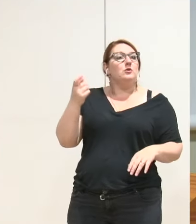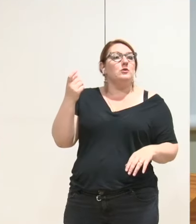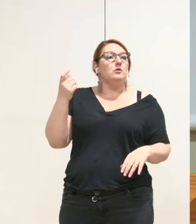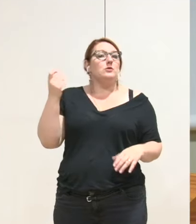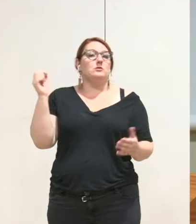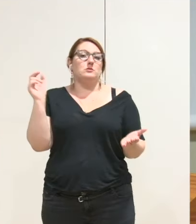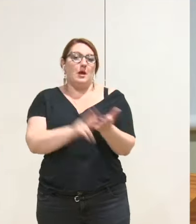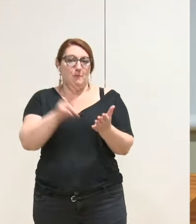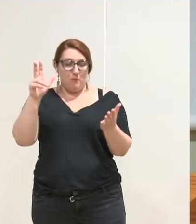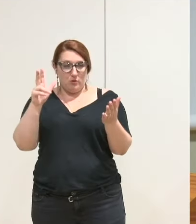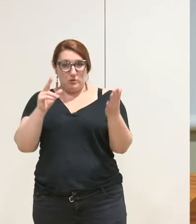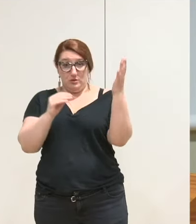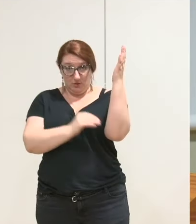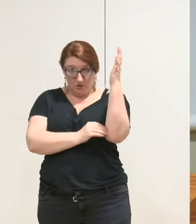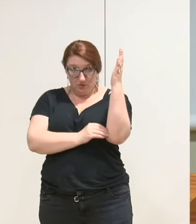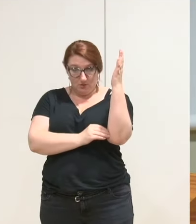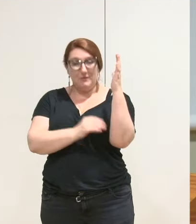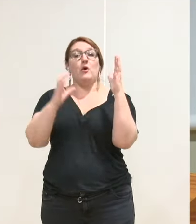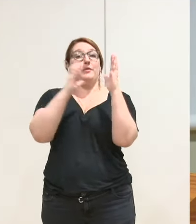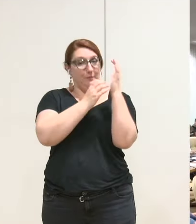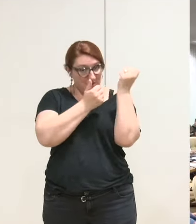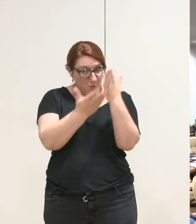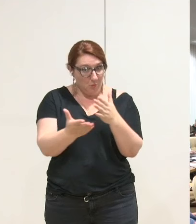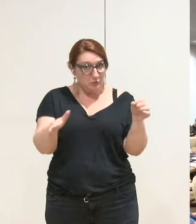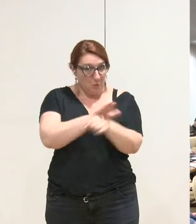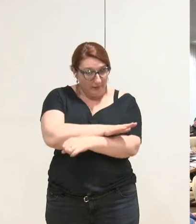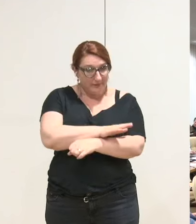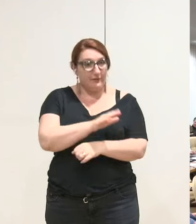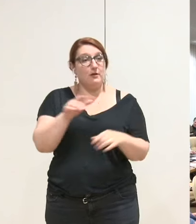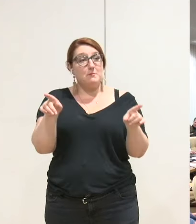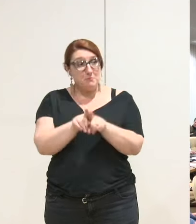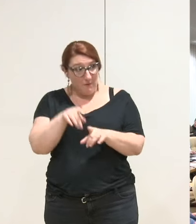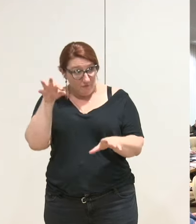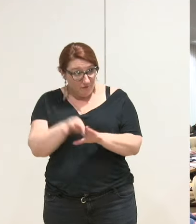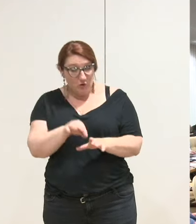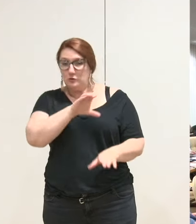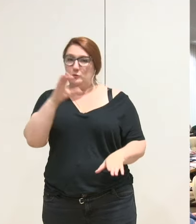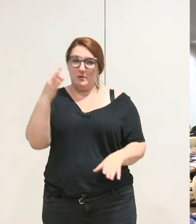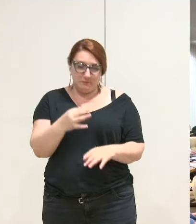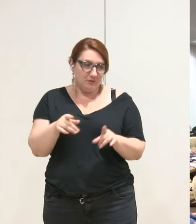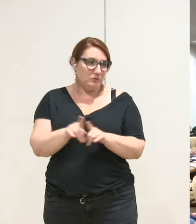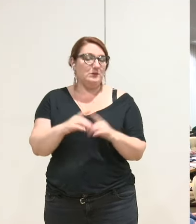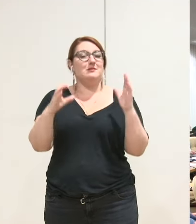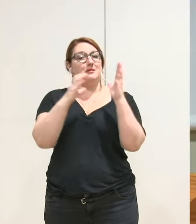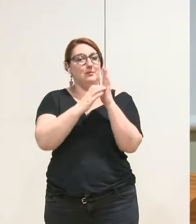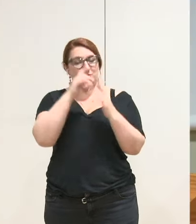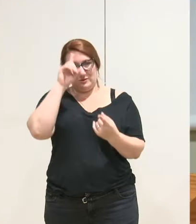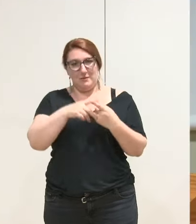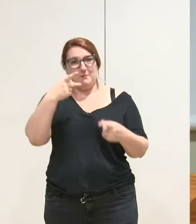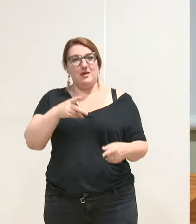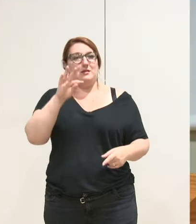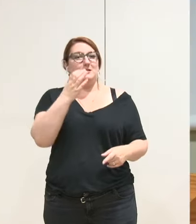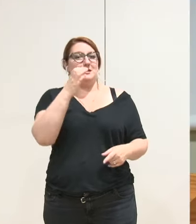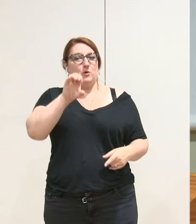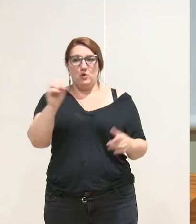ainsi amendée même vote oui donc unanimité également cette délibération sur le PTCE est